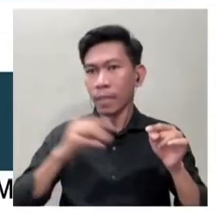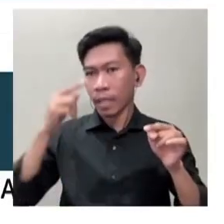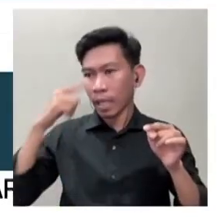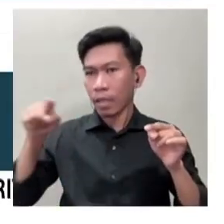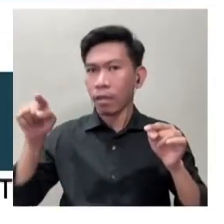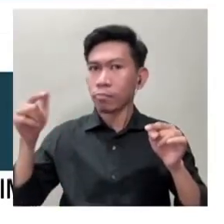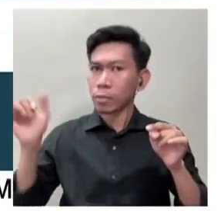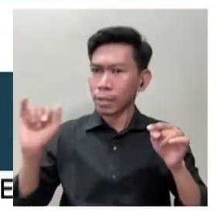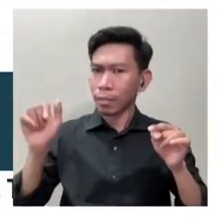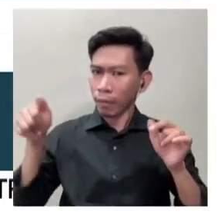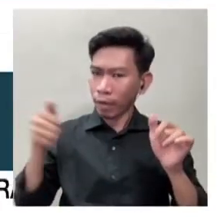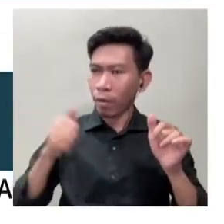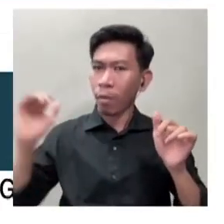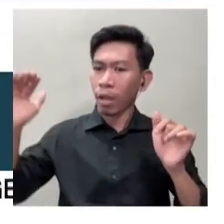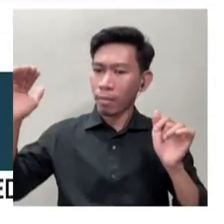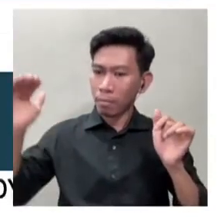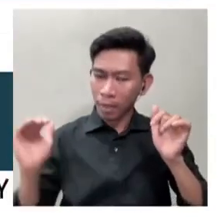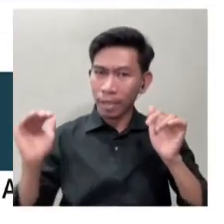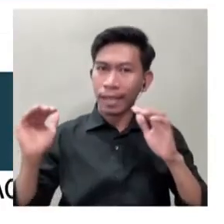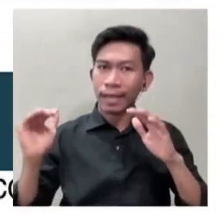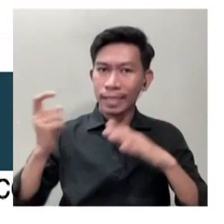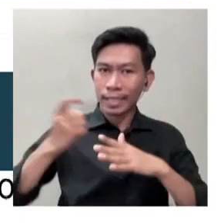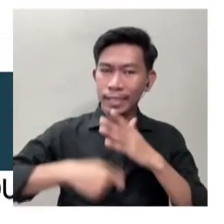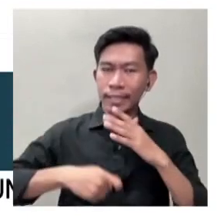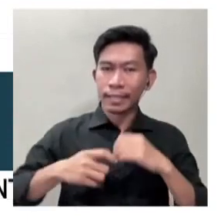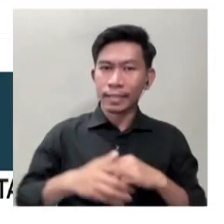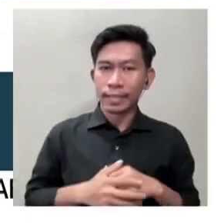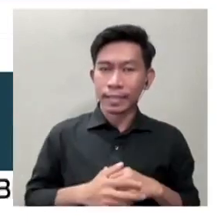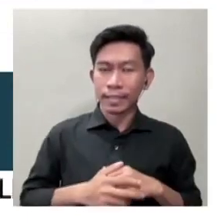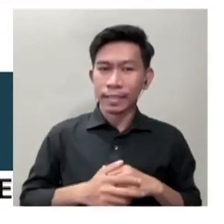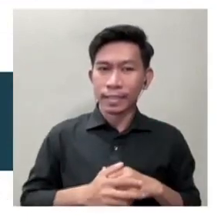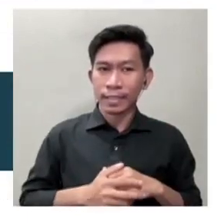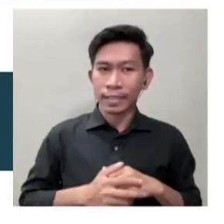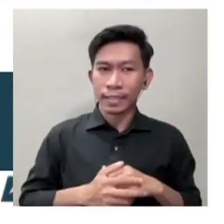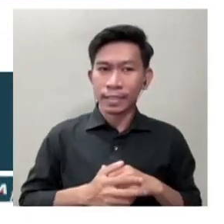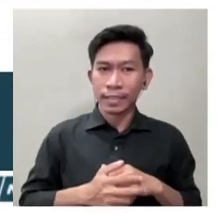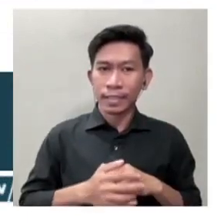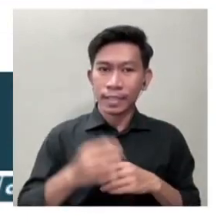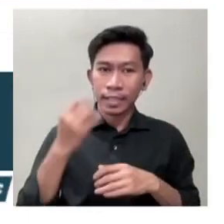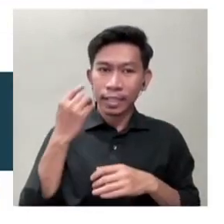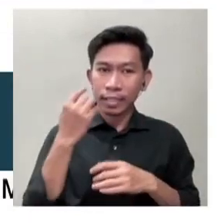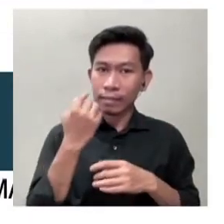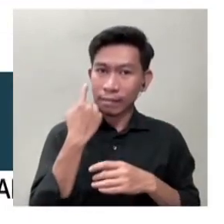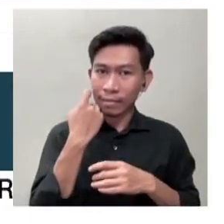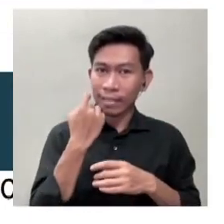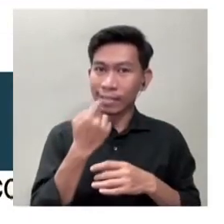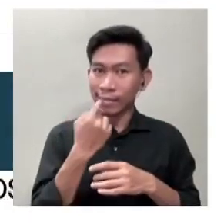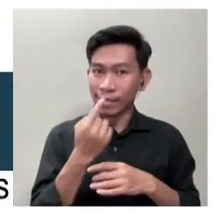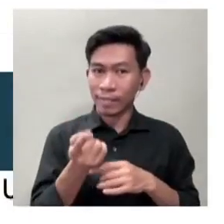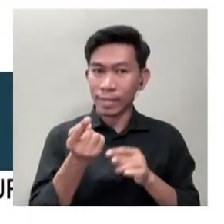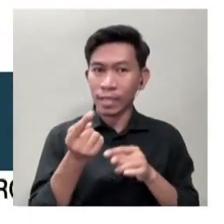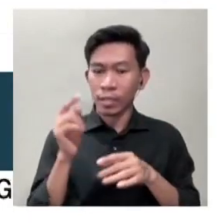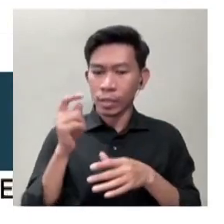na after yung hindi ikakat yung tariff and